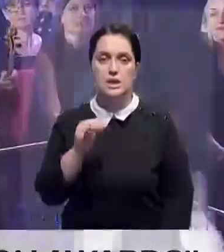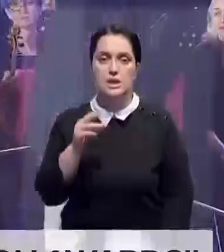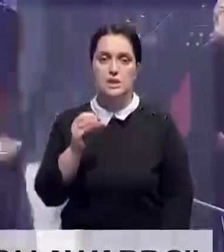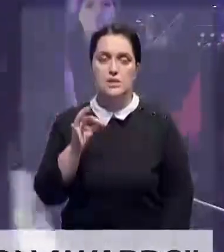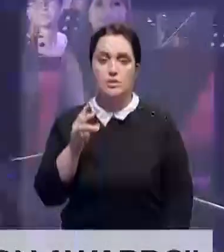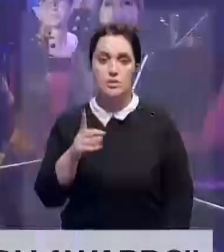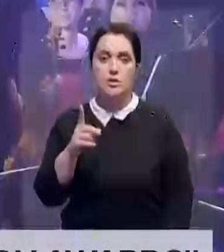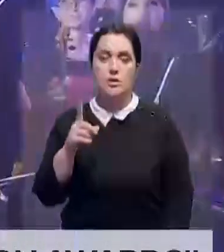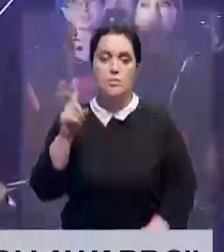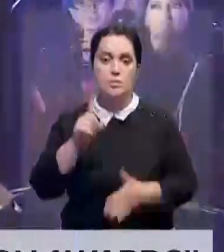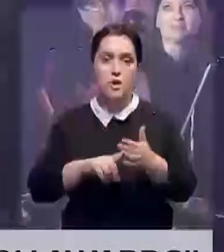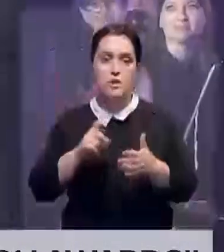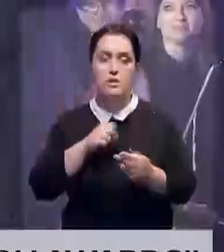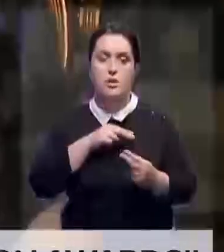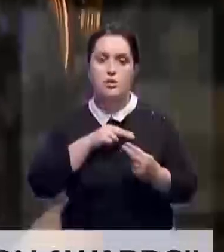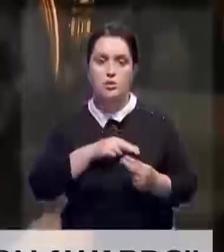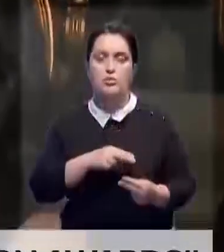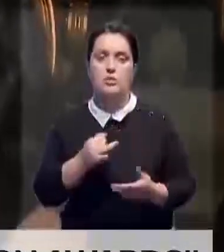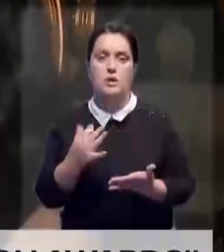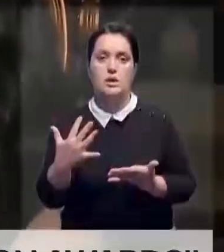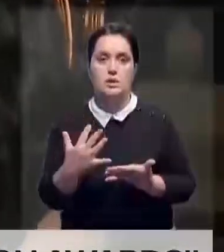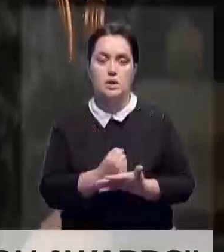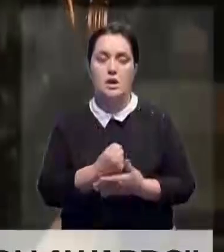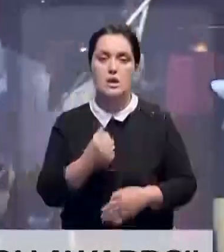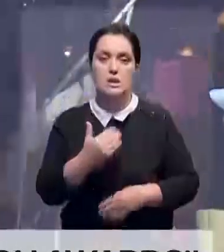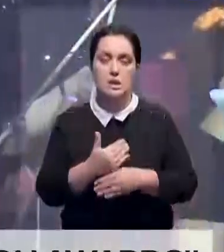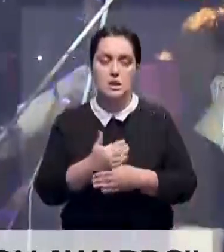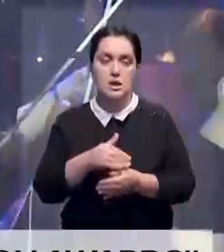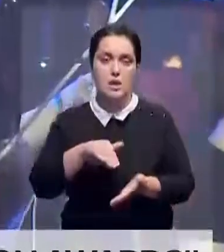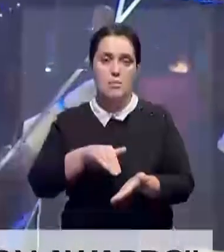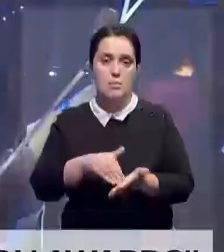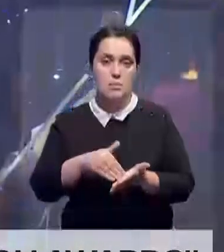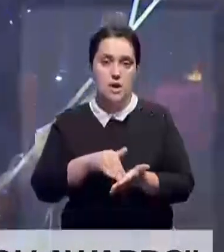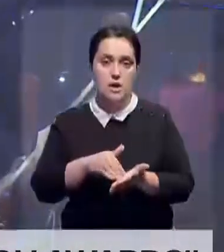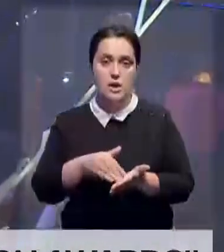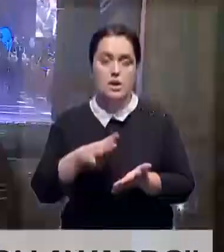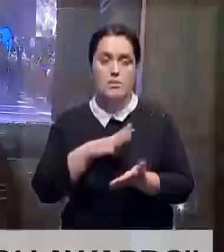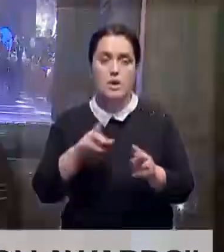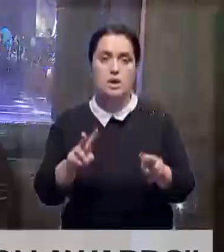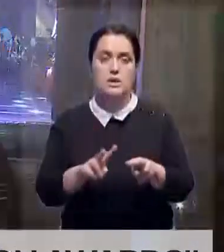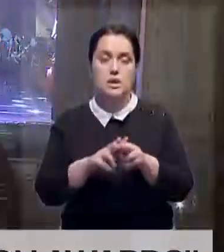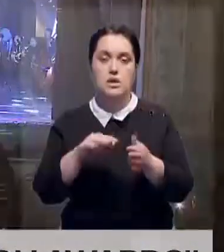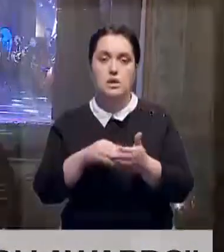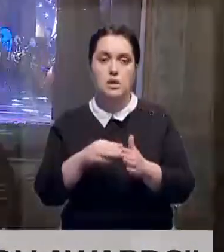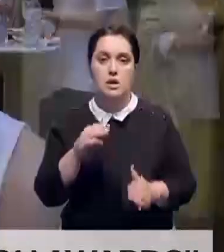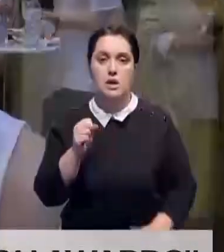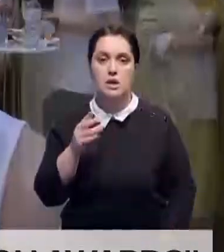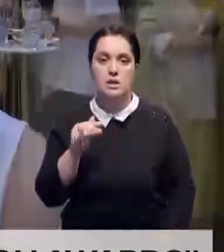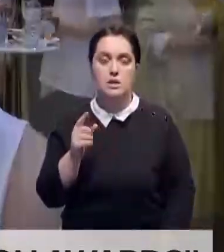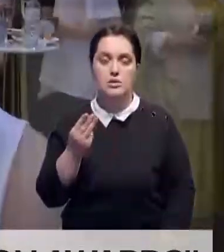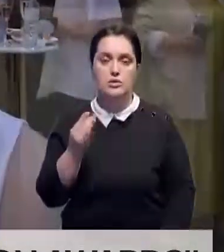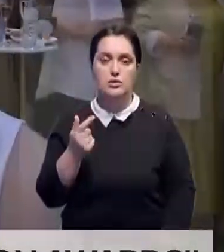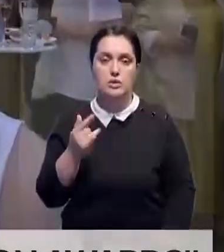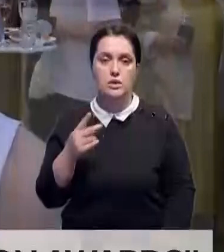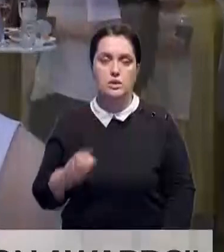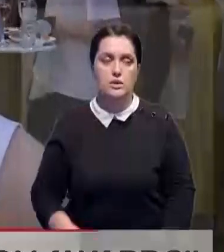получили заслуженное признание за свой труд и достижения. В категории «Театр» балериной года стала ведущая солистка «Астана Опера» Шугла Дипхан. Я сама не